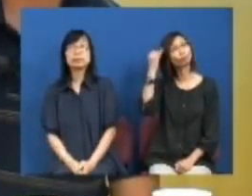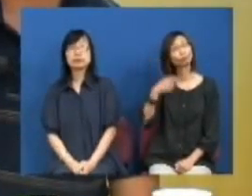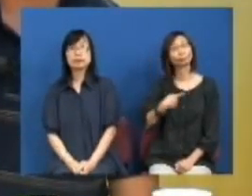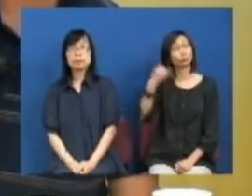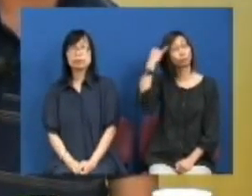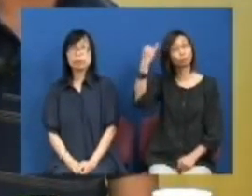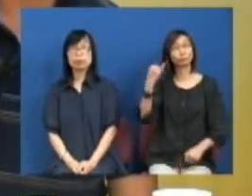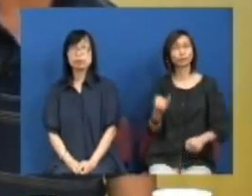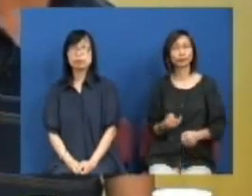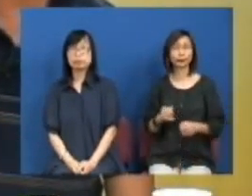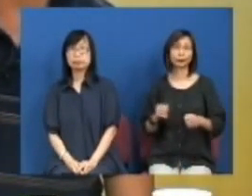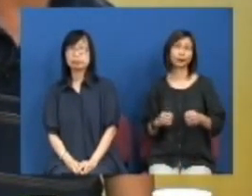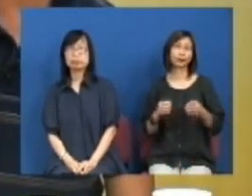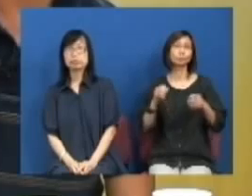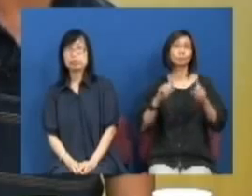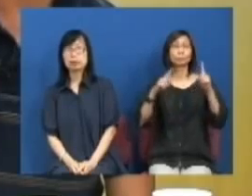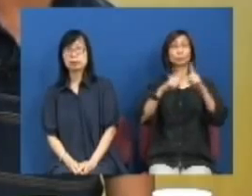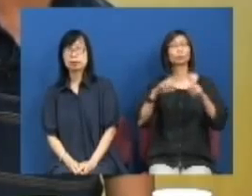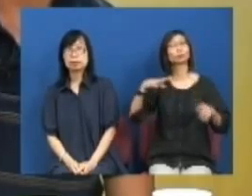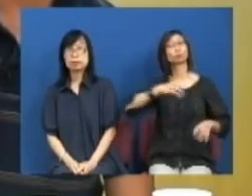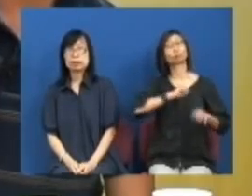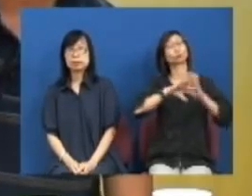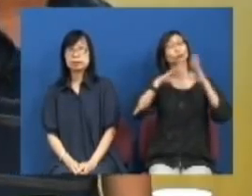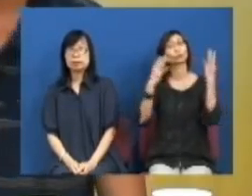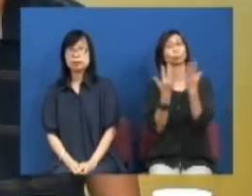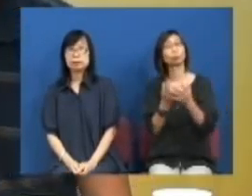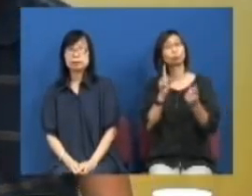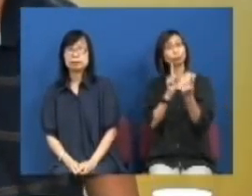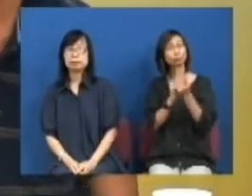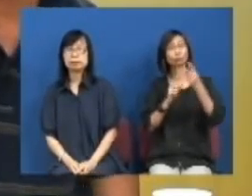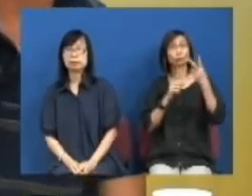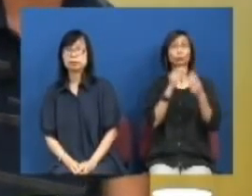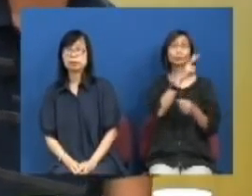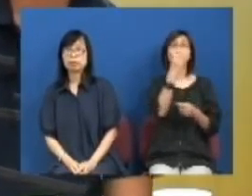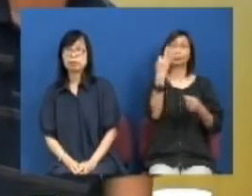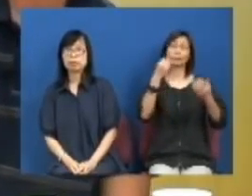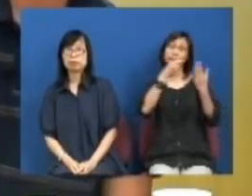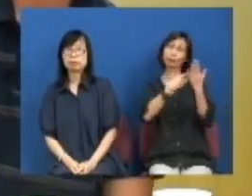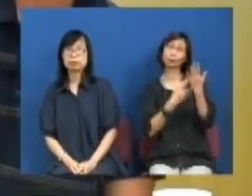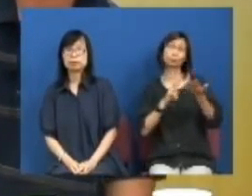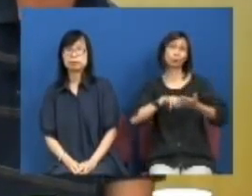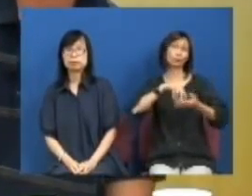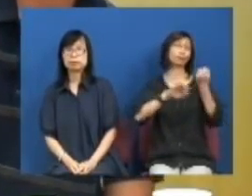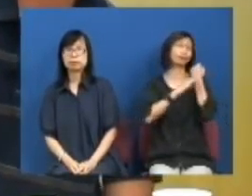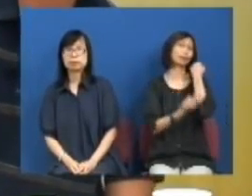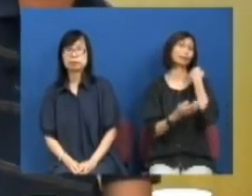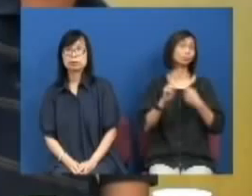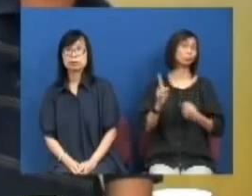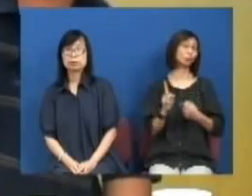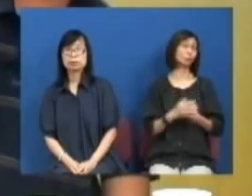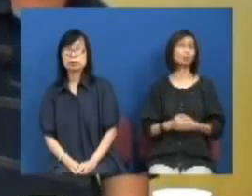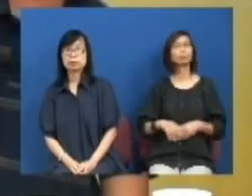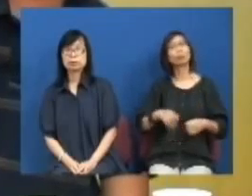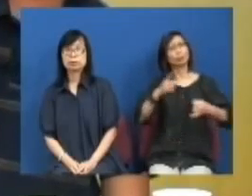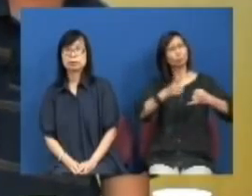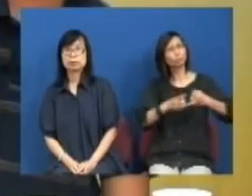23條立法即係點樣睇啊，或者其實佢用有啲咩方法去抗拒立法啊？定係其實最撚尾都係啊得啦，我喺